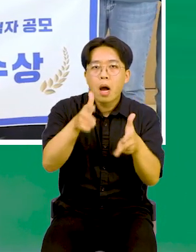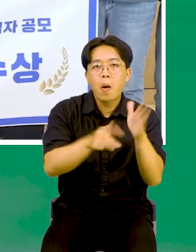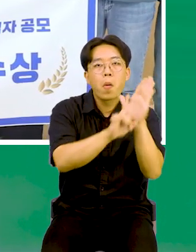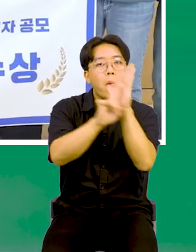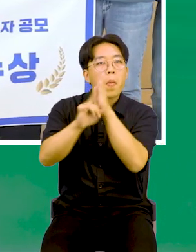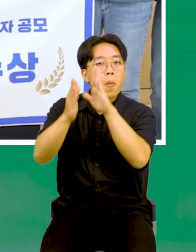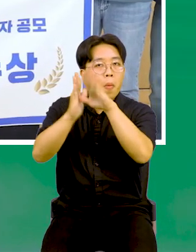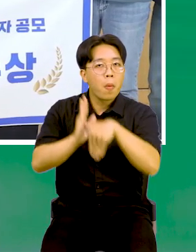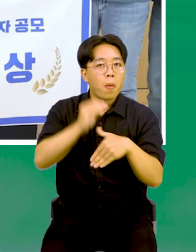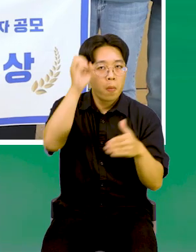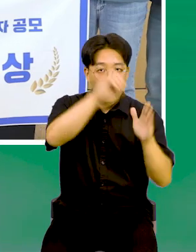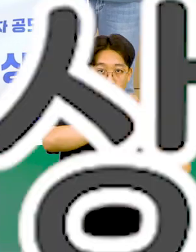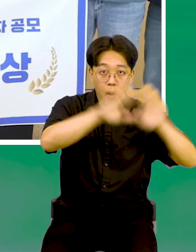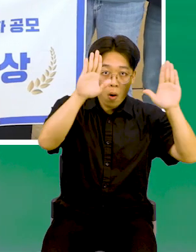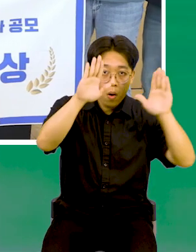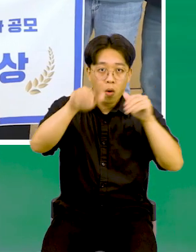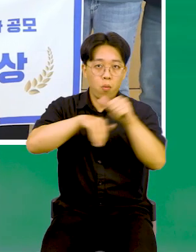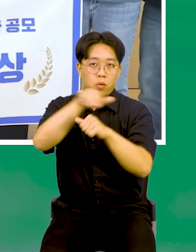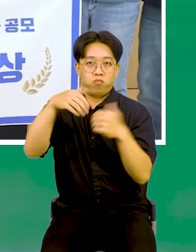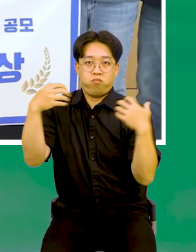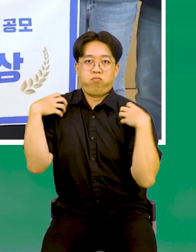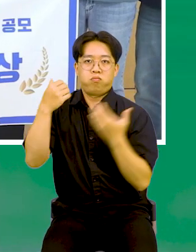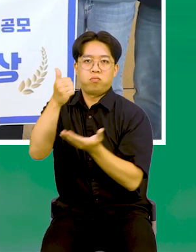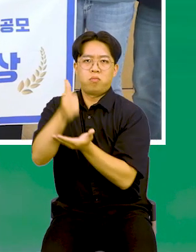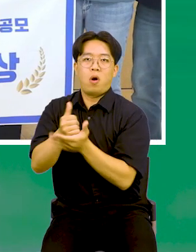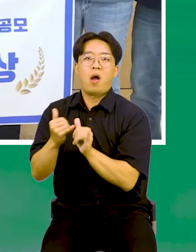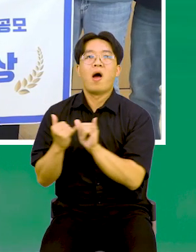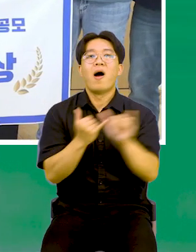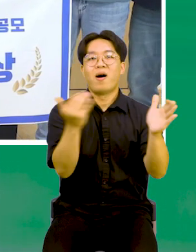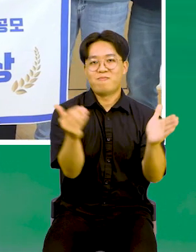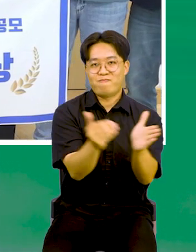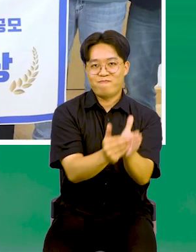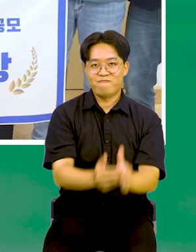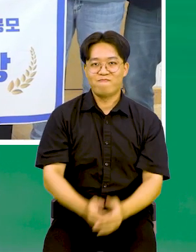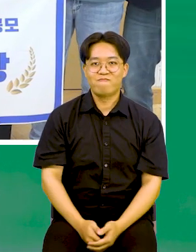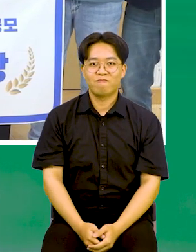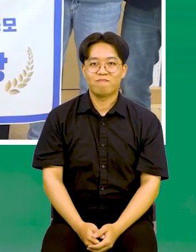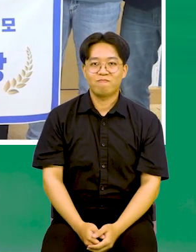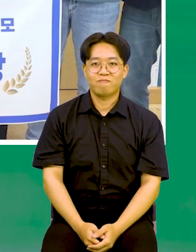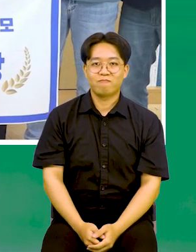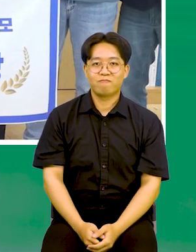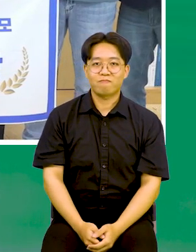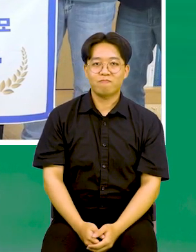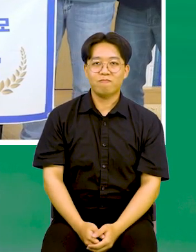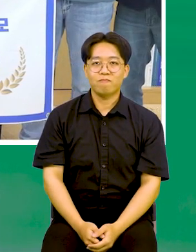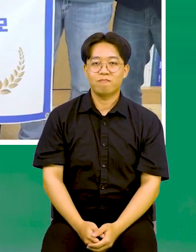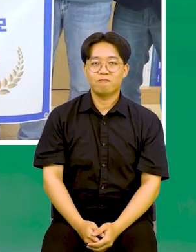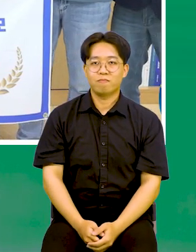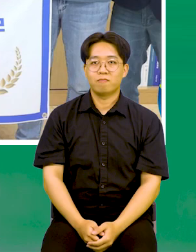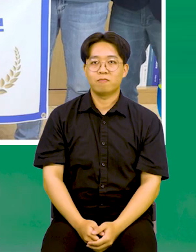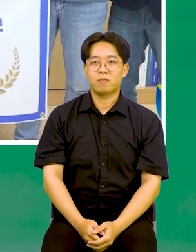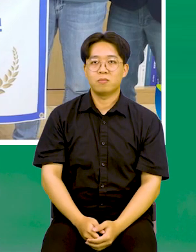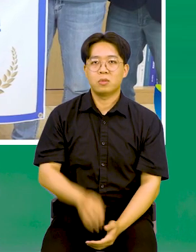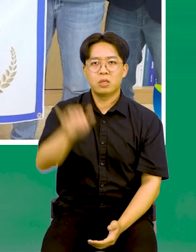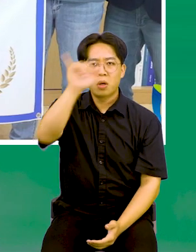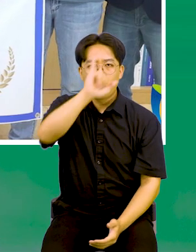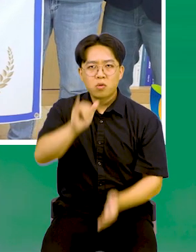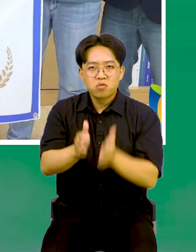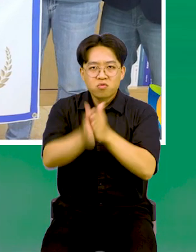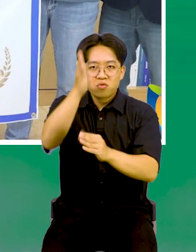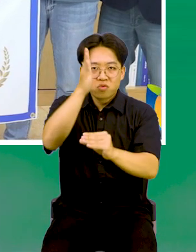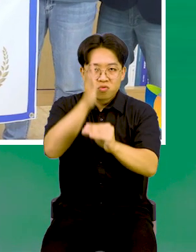공모에서 광명시가 환경부 장관상을 받았습니다. 광명시는 기초지자체 가운데